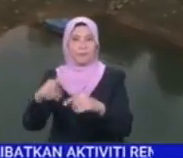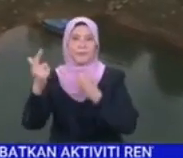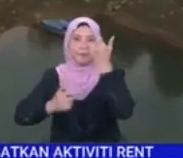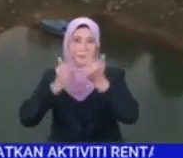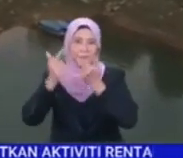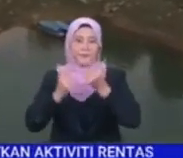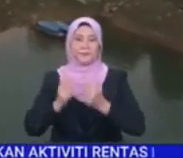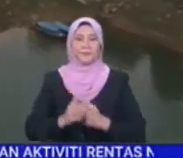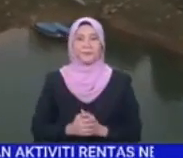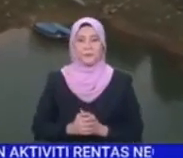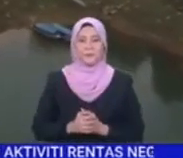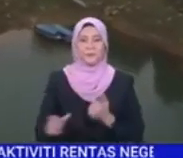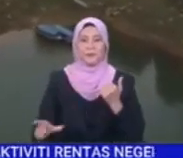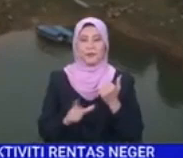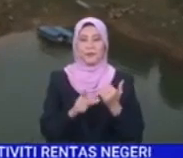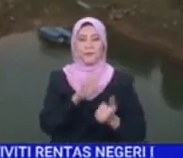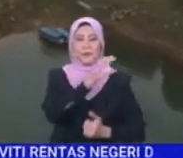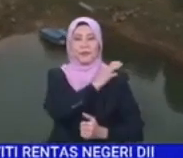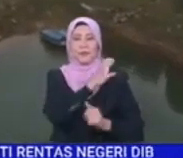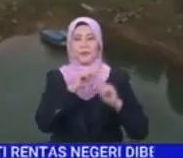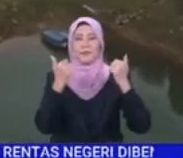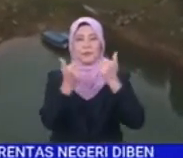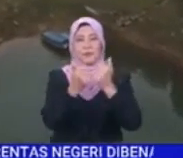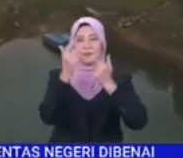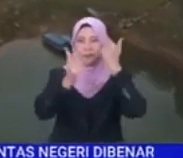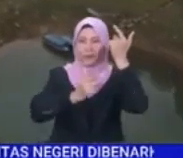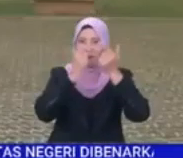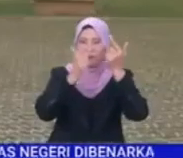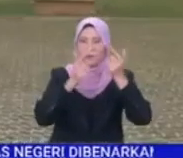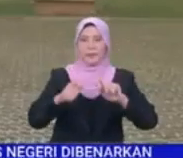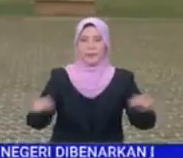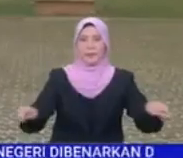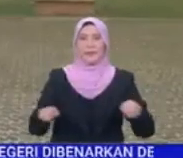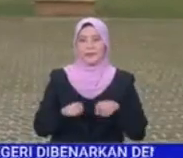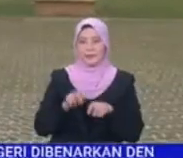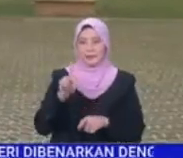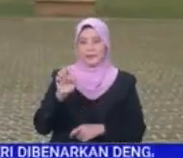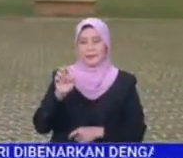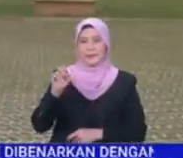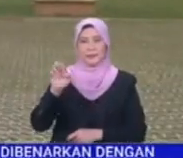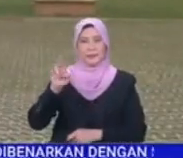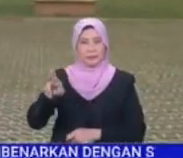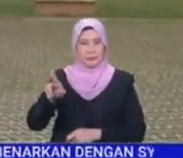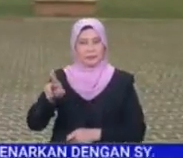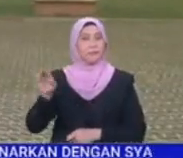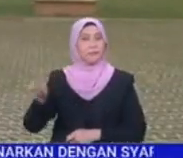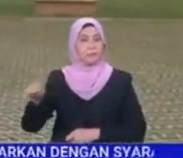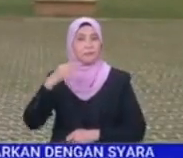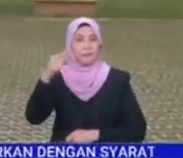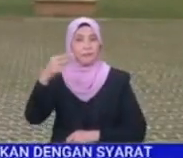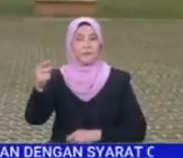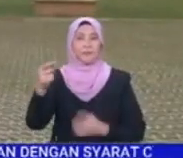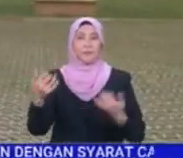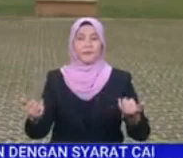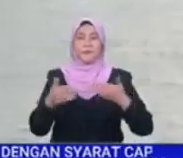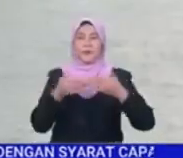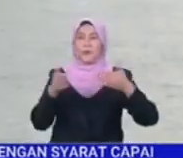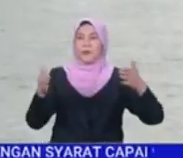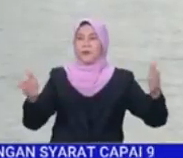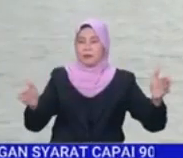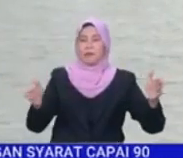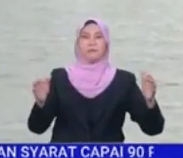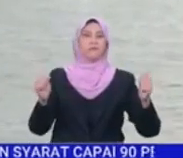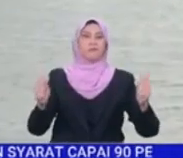lalu timbalan pengerusi persatuan pelancongan Tasik kenyir Kamaruddin Razali berkata pembukaan semula turut